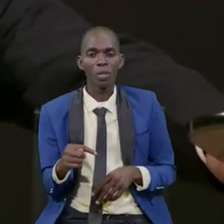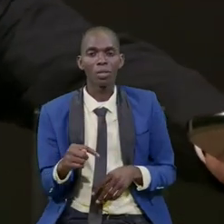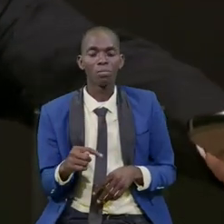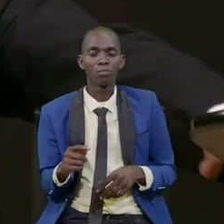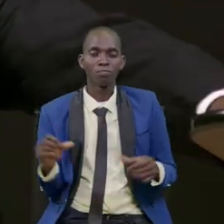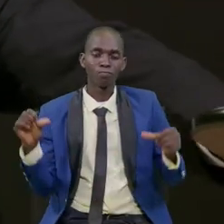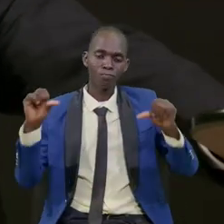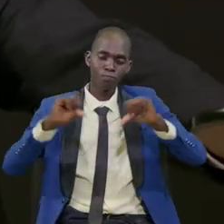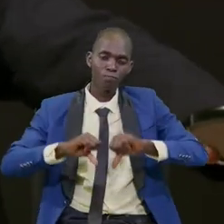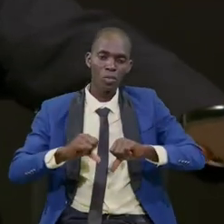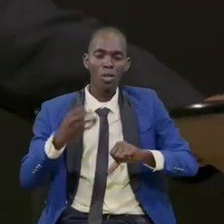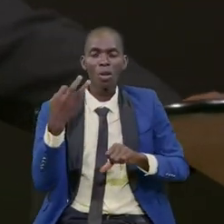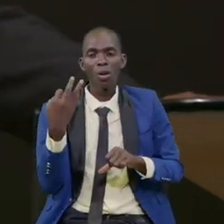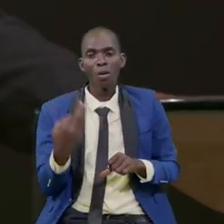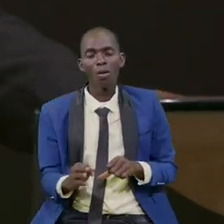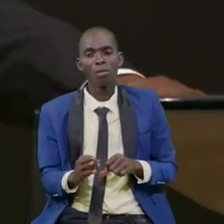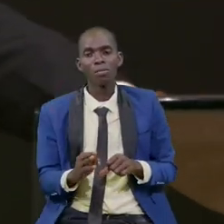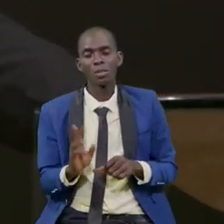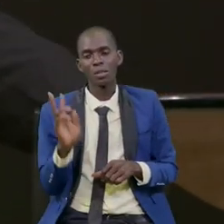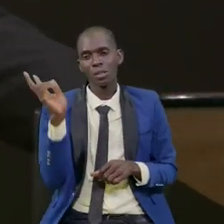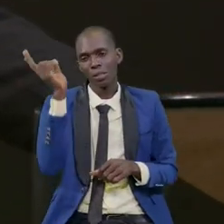la damnation des langues